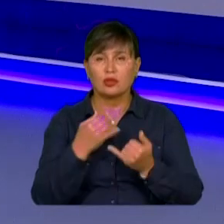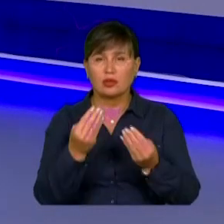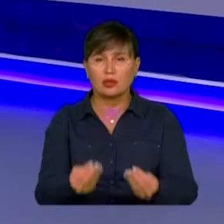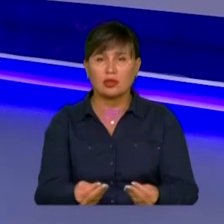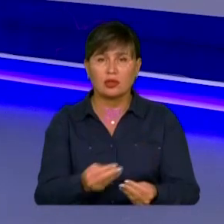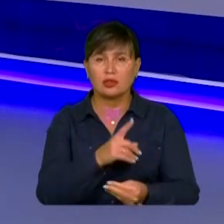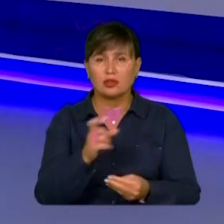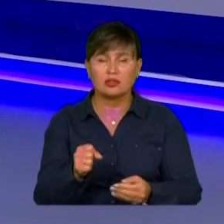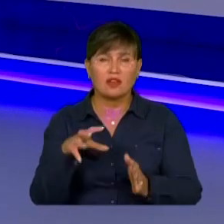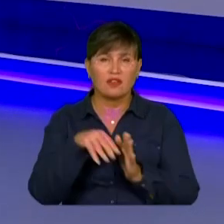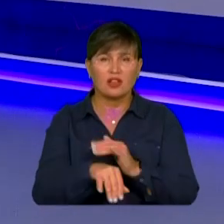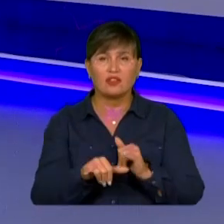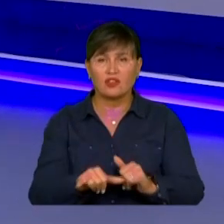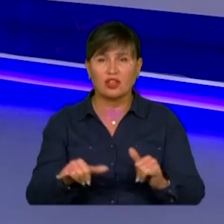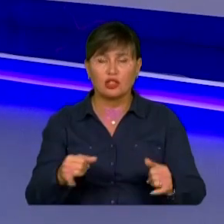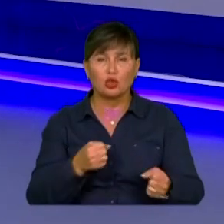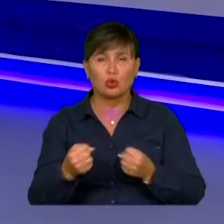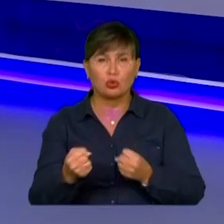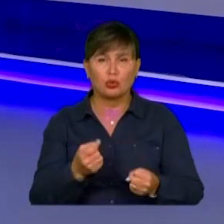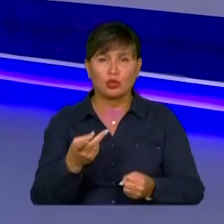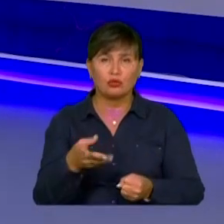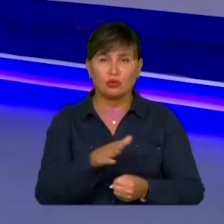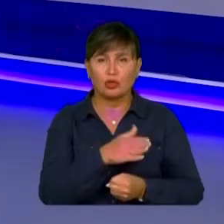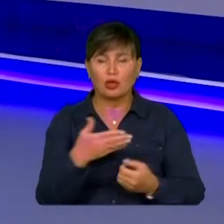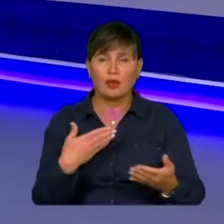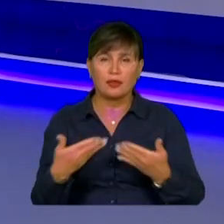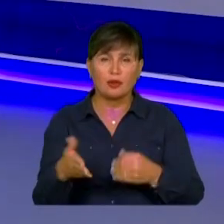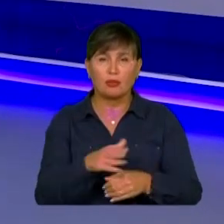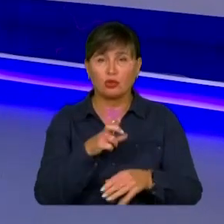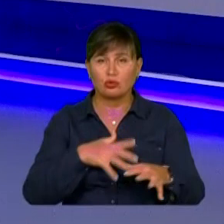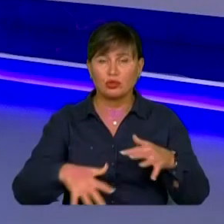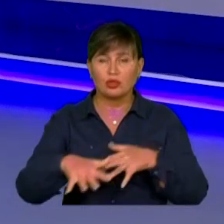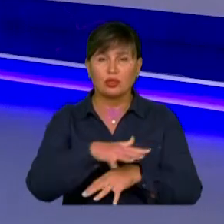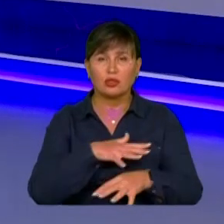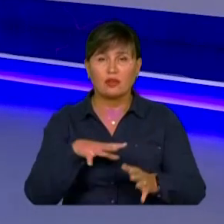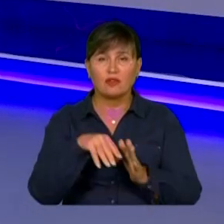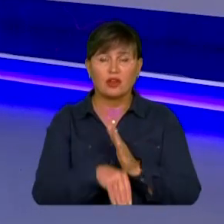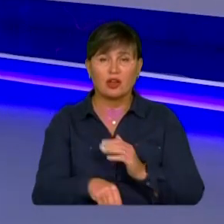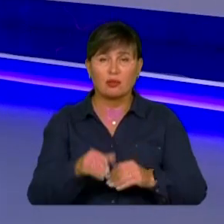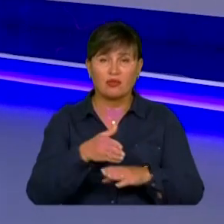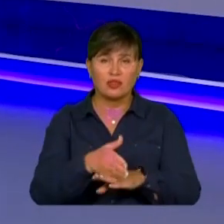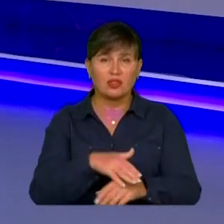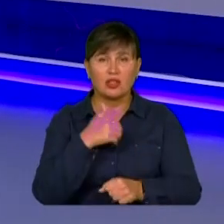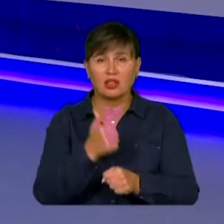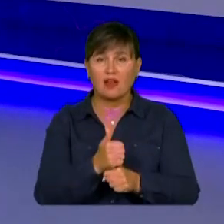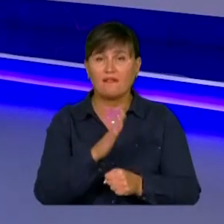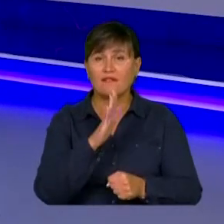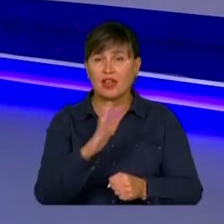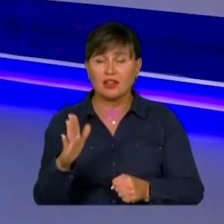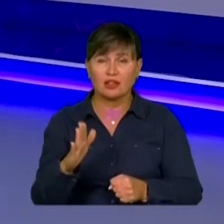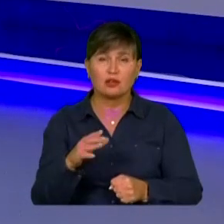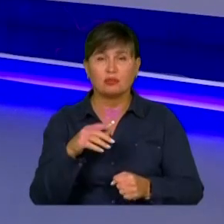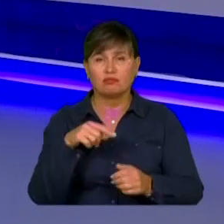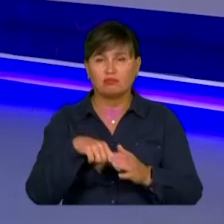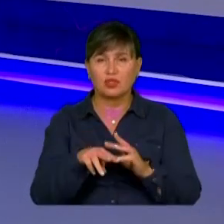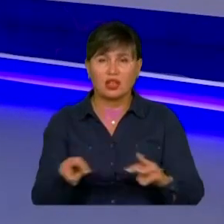за весомый вклад в развитие и укрепление двусторонних отношений между странами. В рамках визита главы венгерского правительства прошли